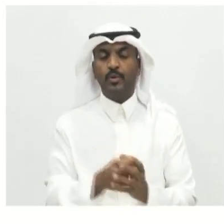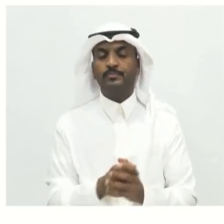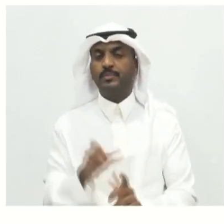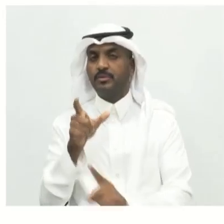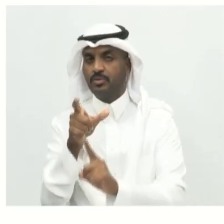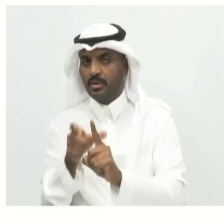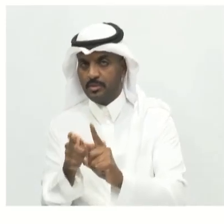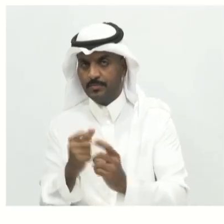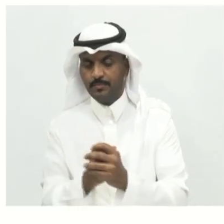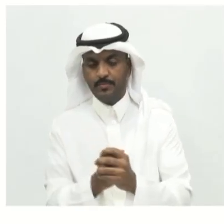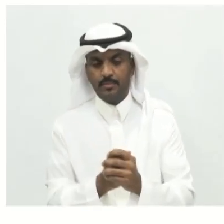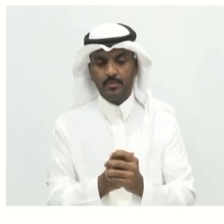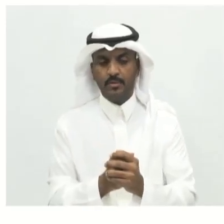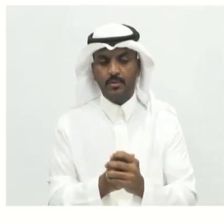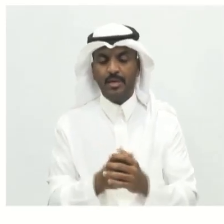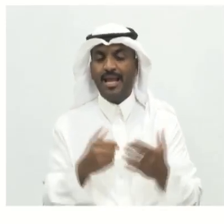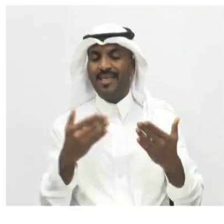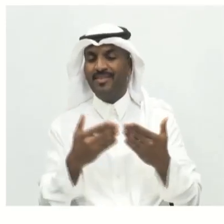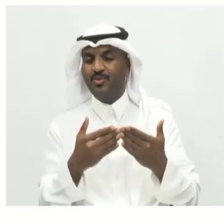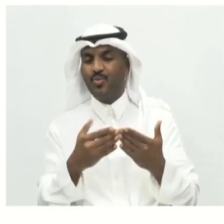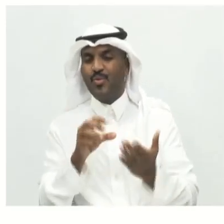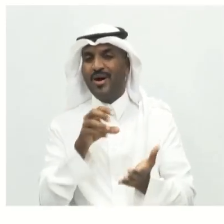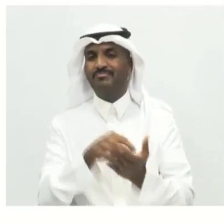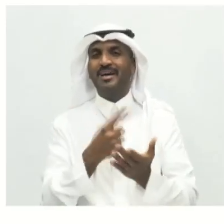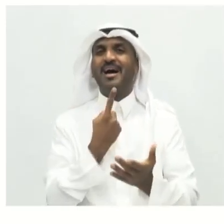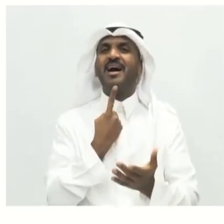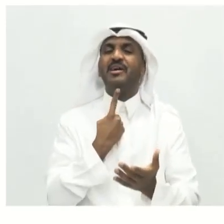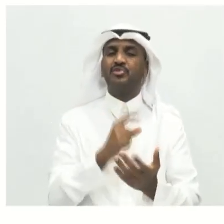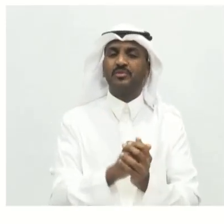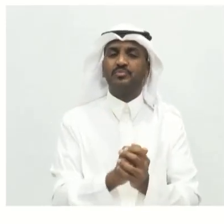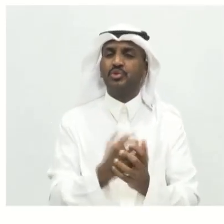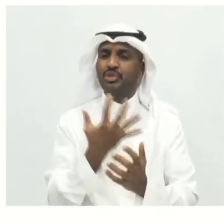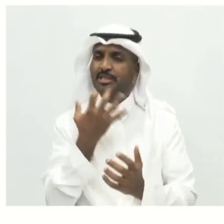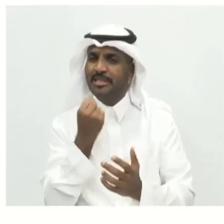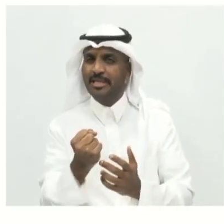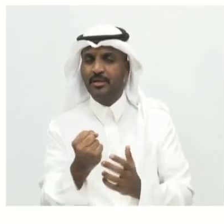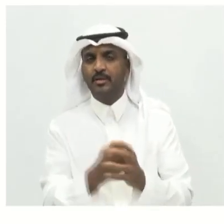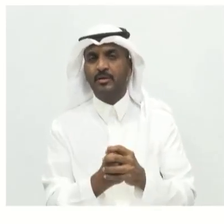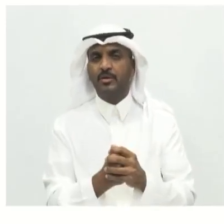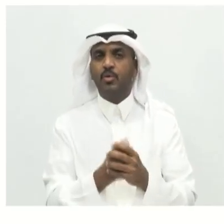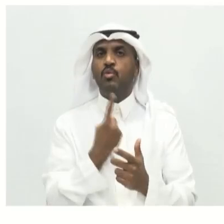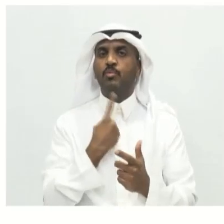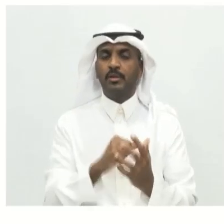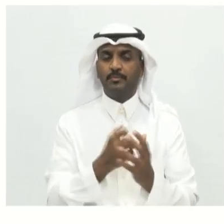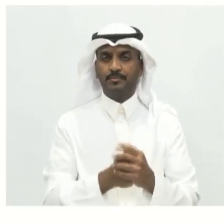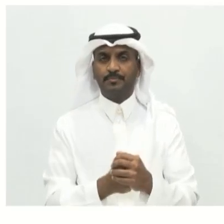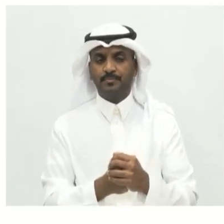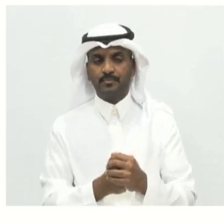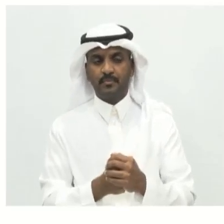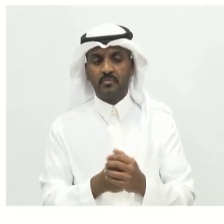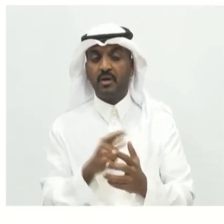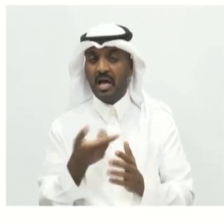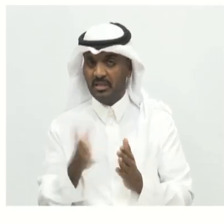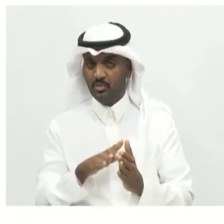الشخص الذي وقع في حاجه شديده ملحه بمعنى انه قد